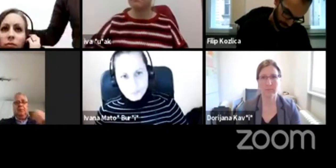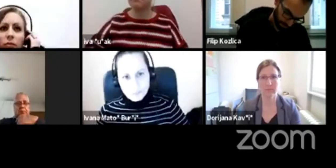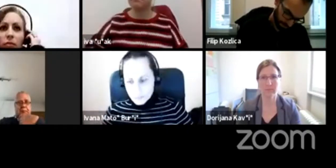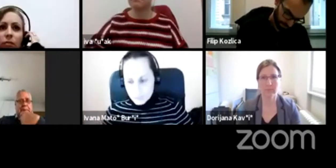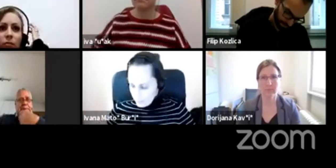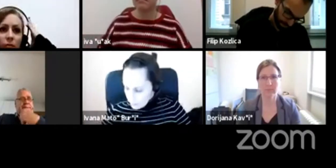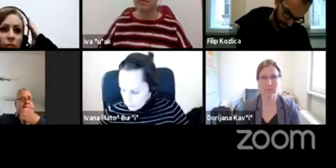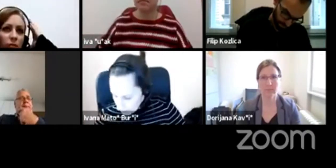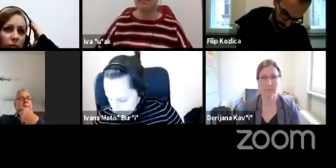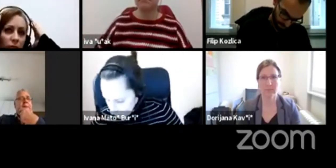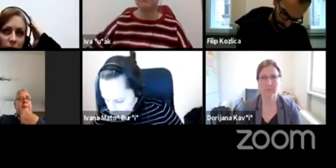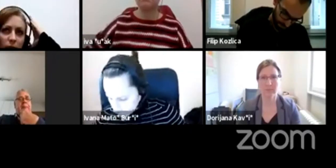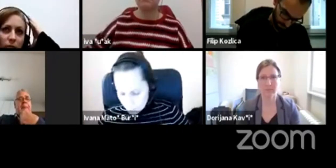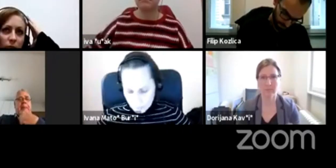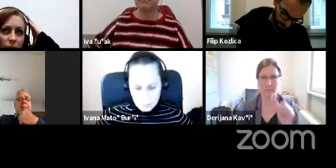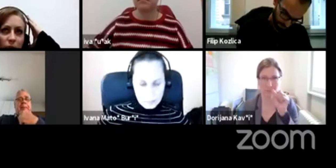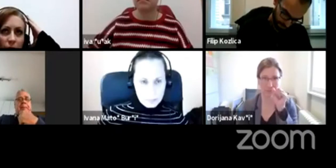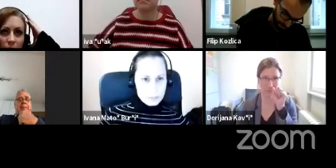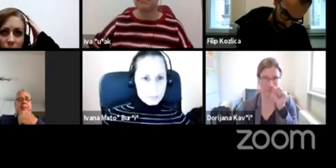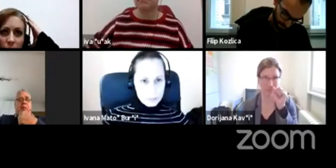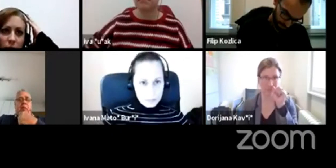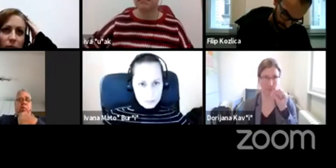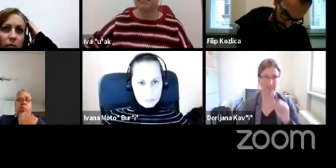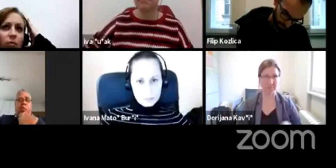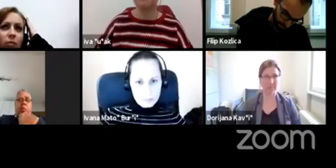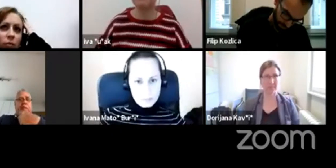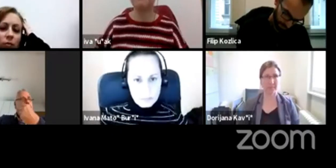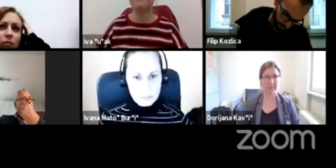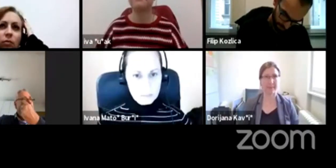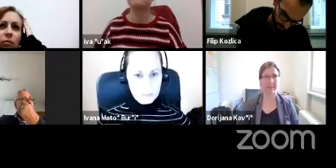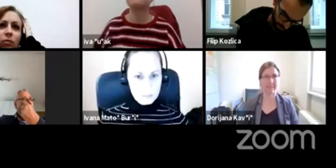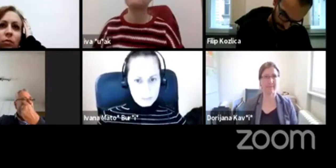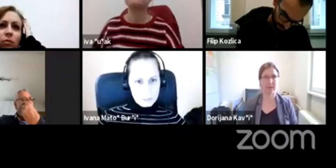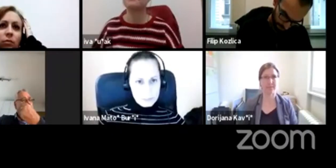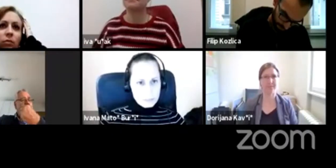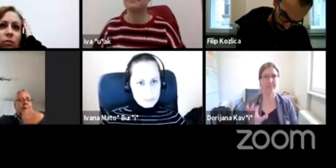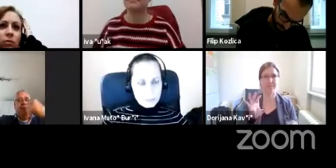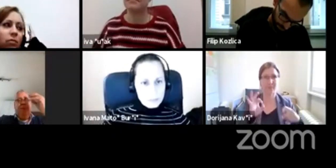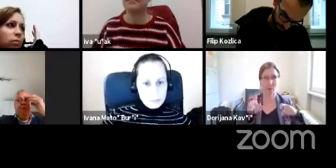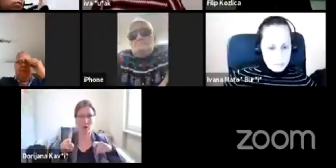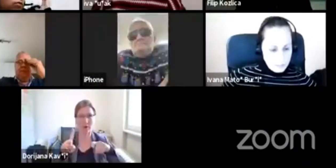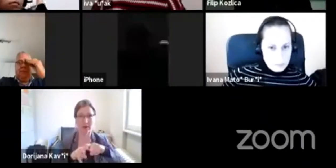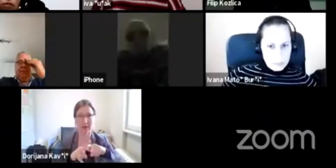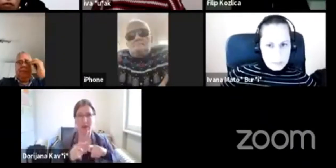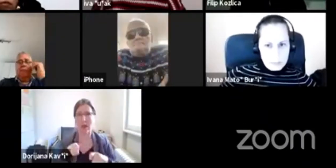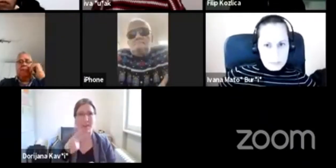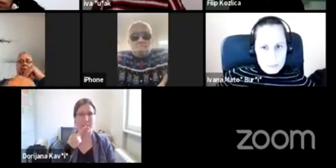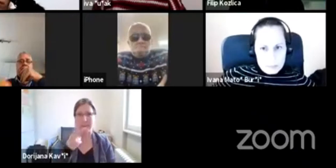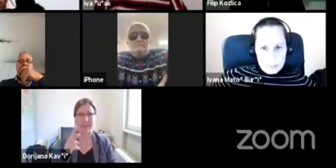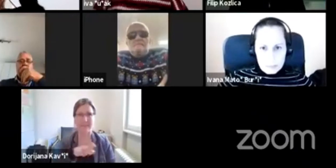Nije, nema veze. Gle mene, ja sad paranoidno špricam okolo. Ok, ne vidimo sve.